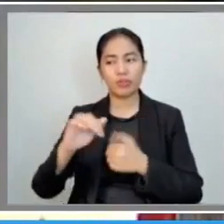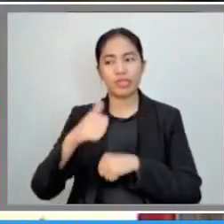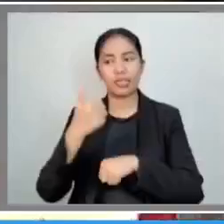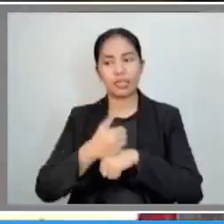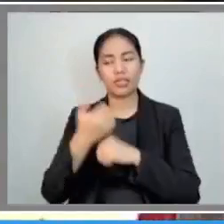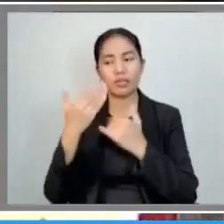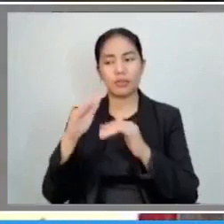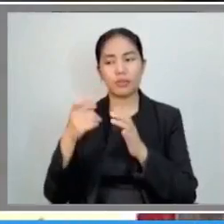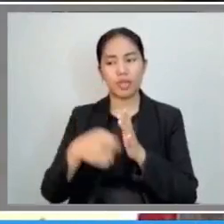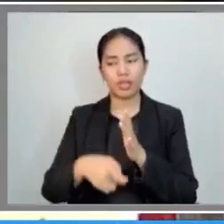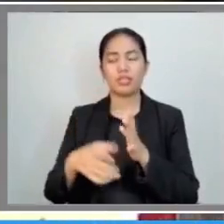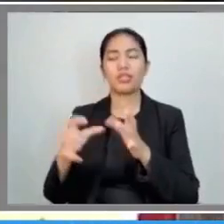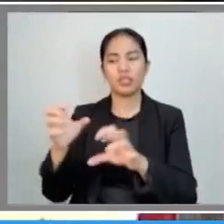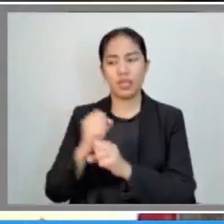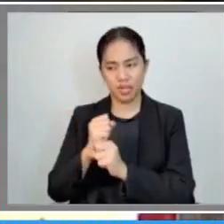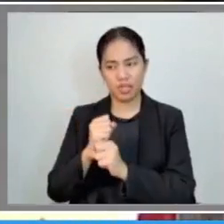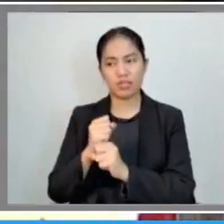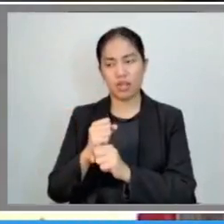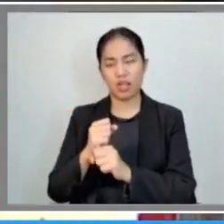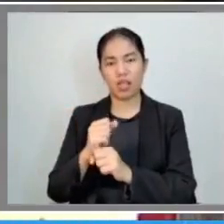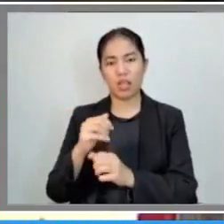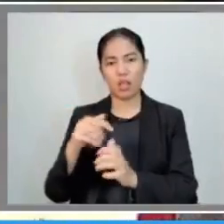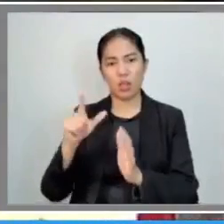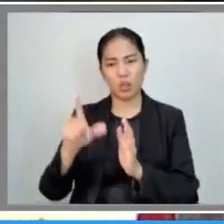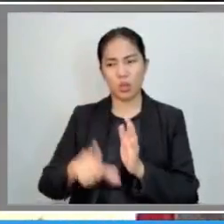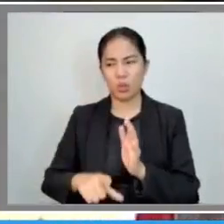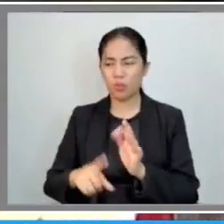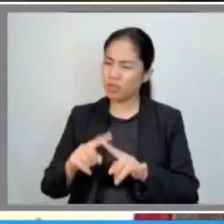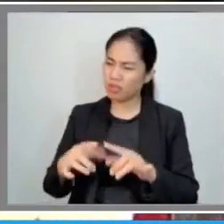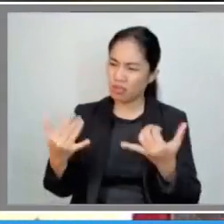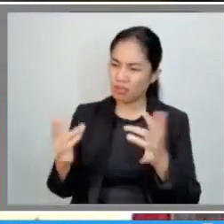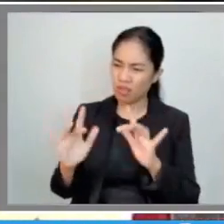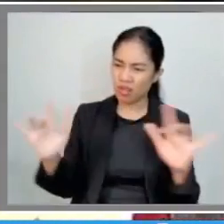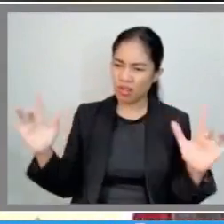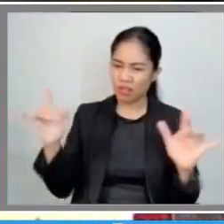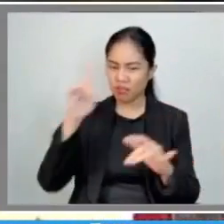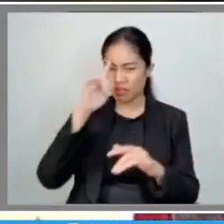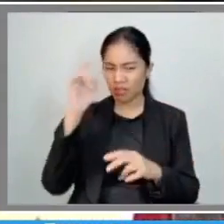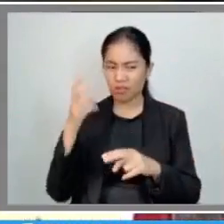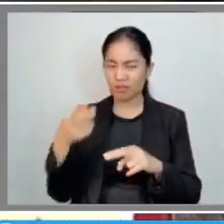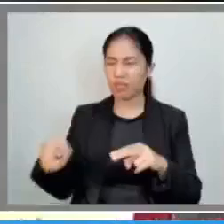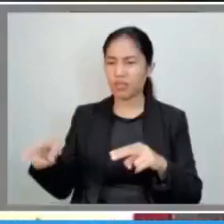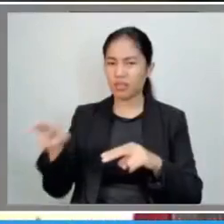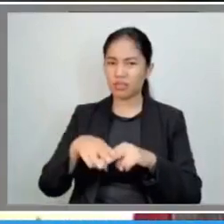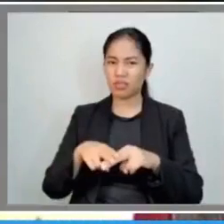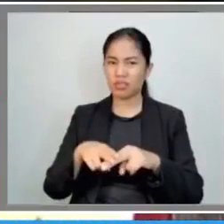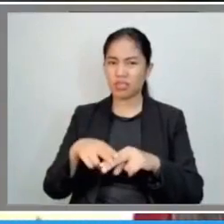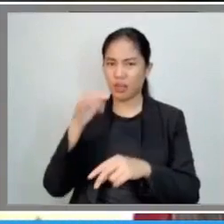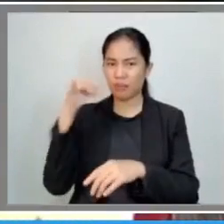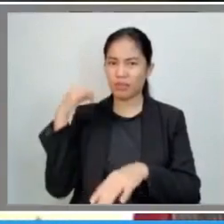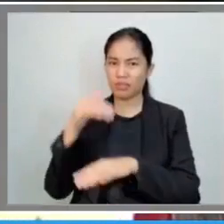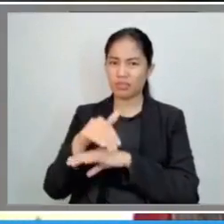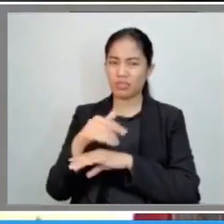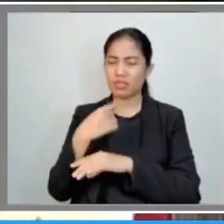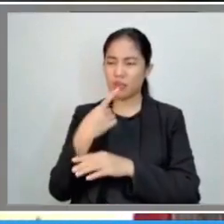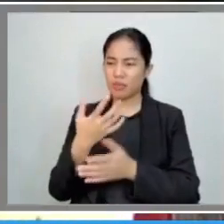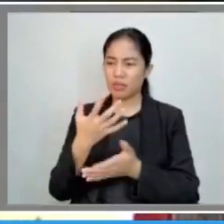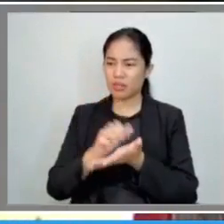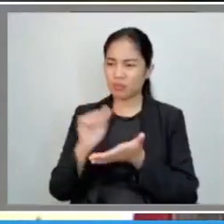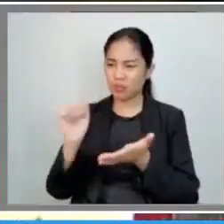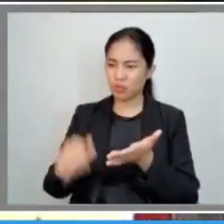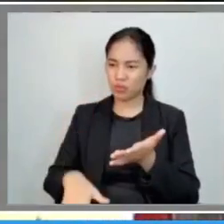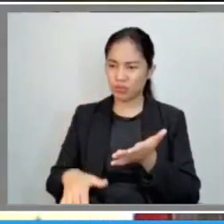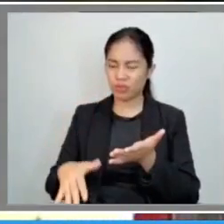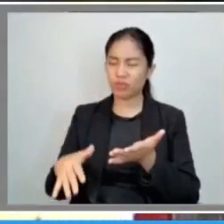ngayon, parang wala na kaming nakukuha dahil tumaas na siya. Tapos, sabi nga kagabi, tanggal na yung price cam.